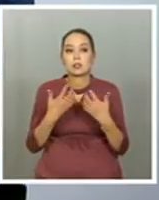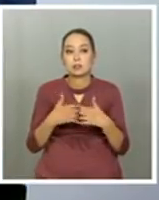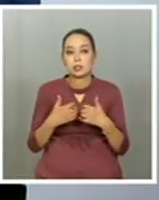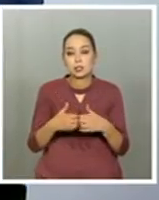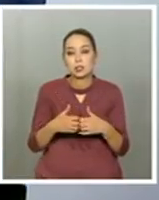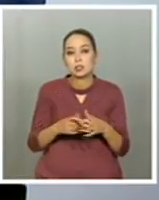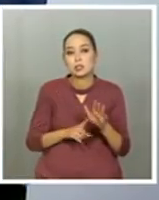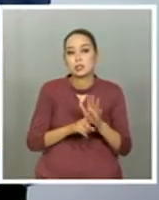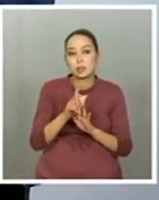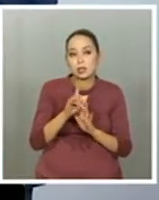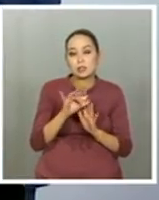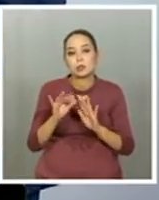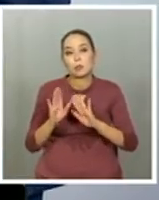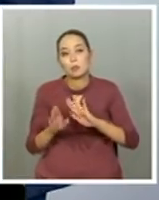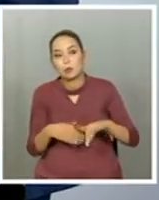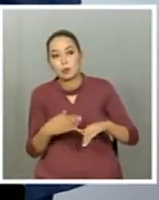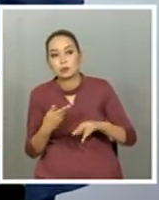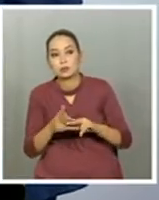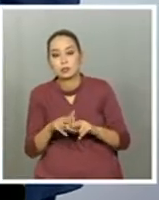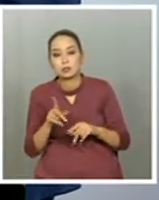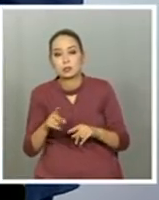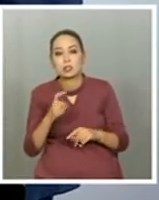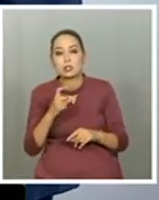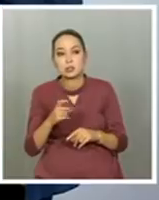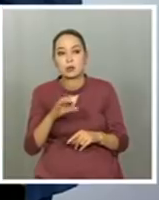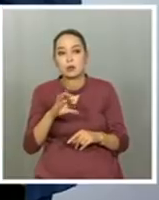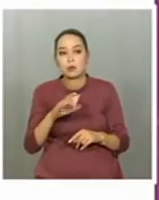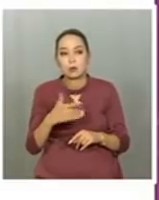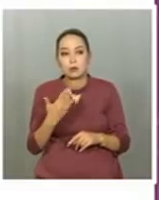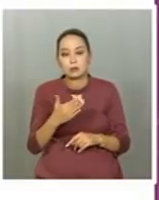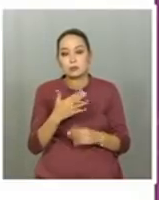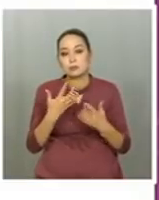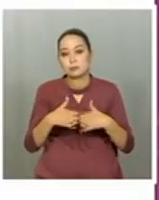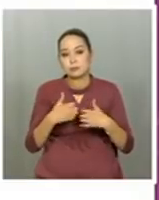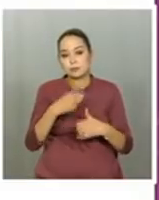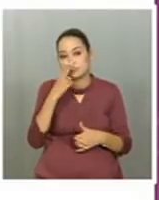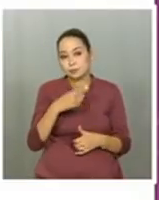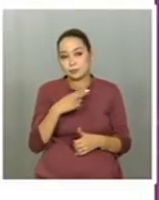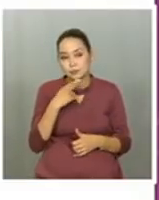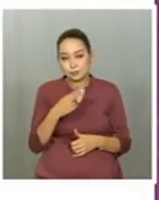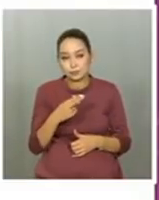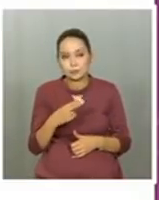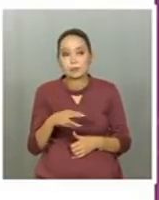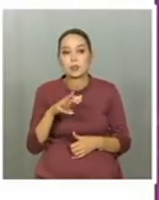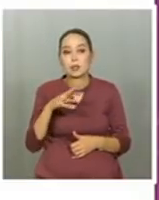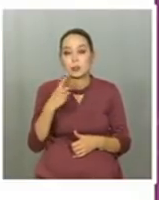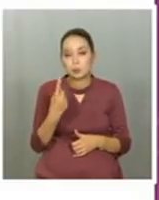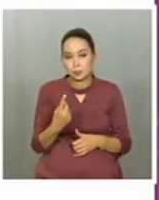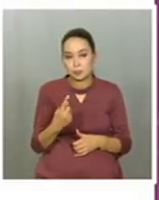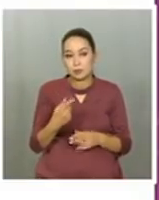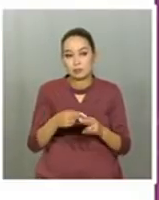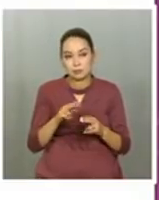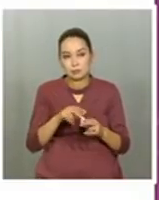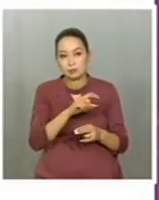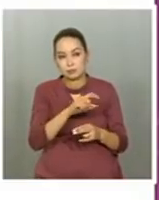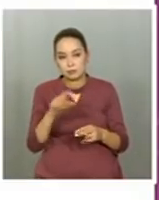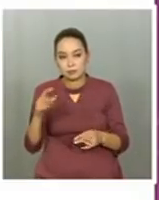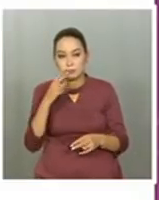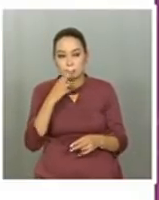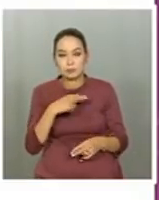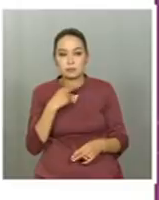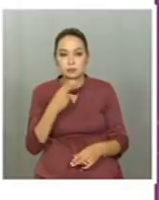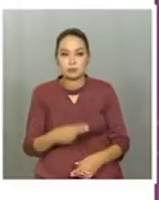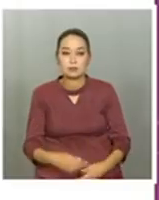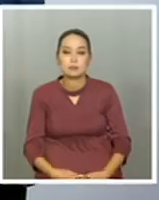кейінгі импульстардың X өсіндегі проекцияларын қарастырып көрейік. Яғни M1, бұлар